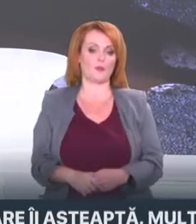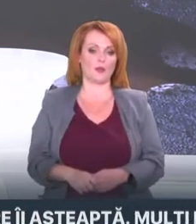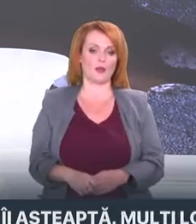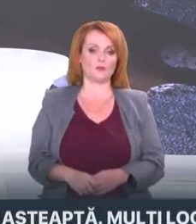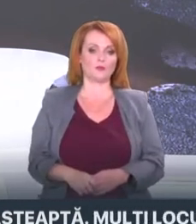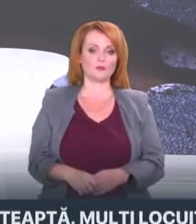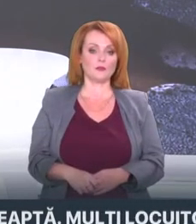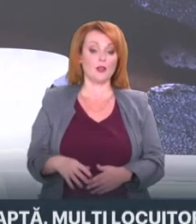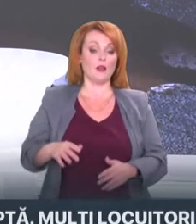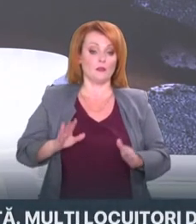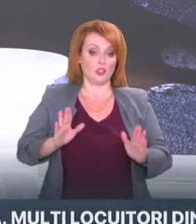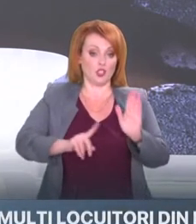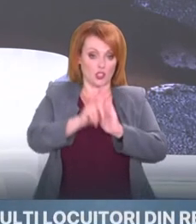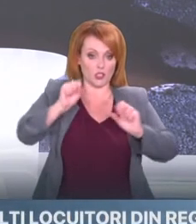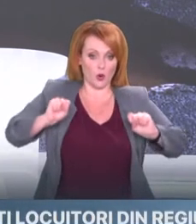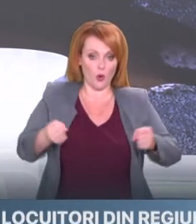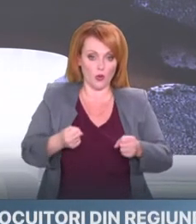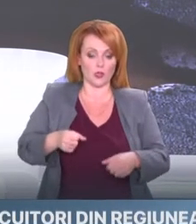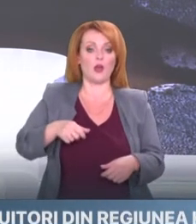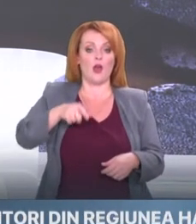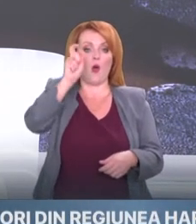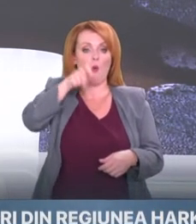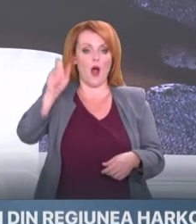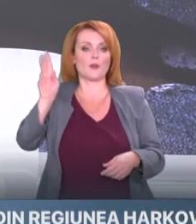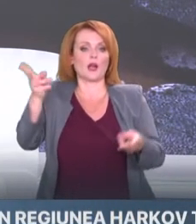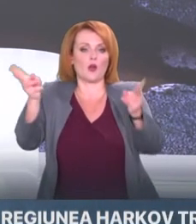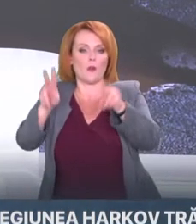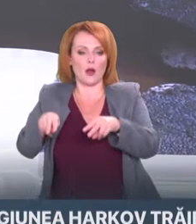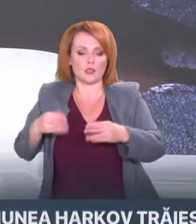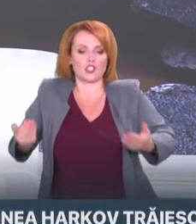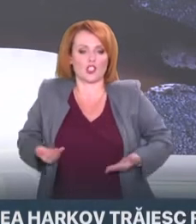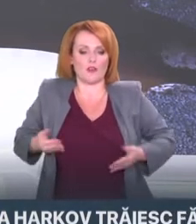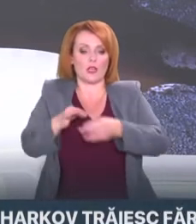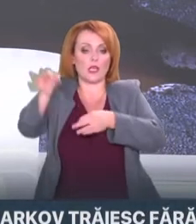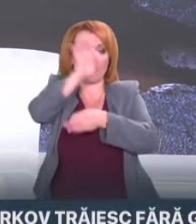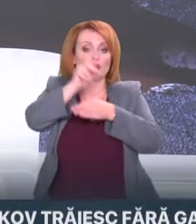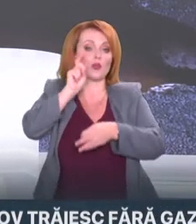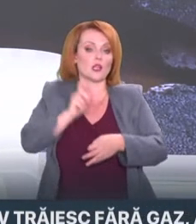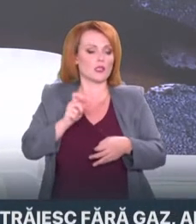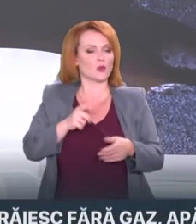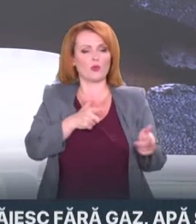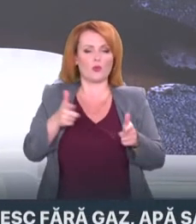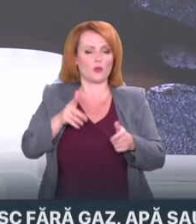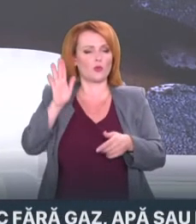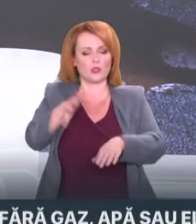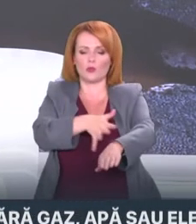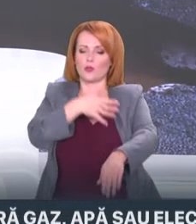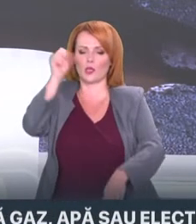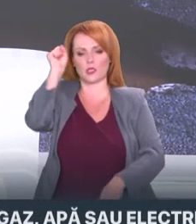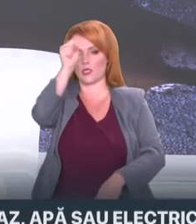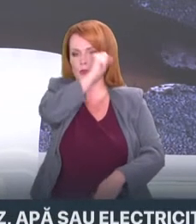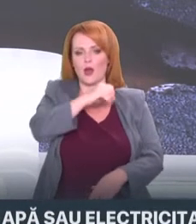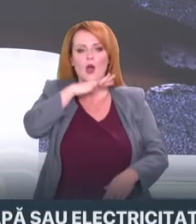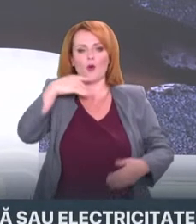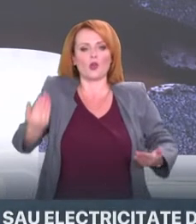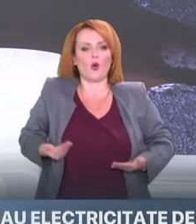Odată cu răcirea vremii, oamenii care au rămas să locuiască în estul Ucrainei se pregătesc de iarnă lungă care îi așteaptă. Mulți